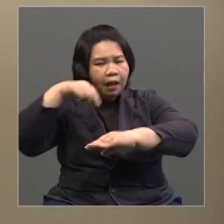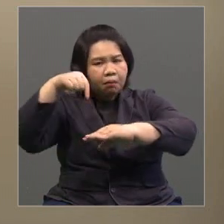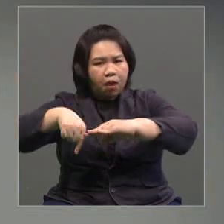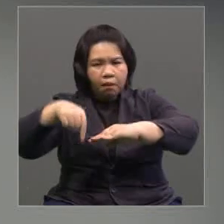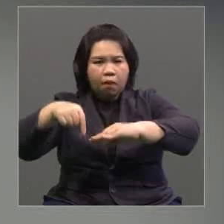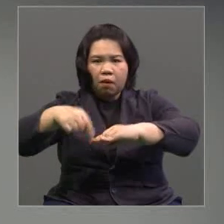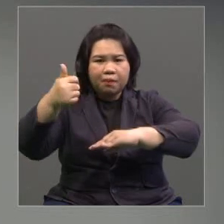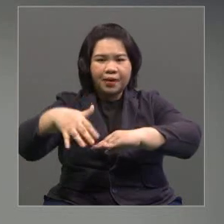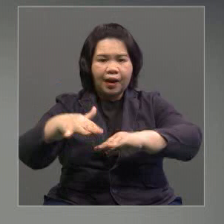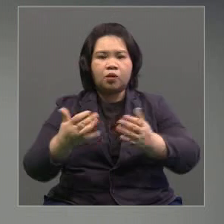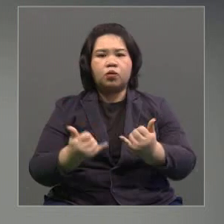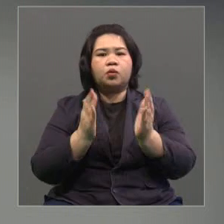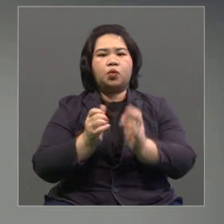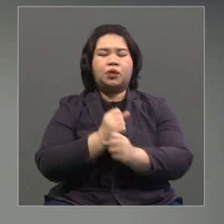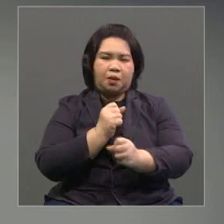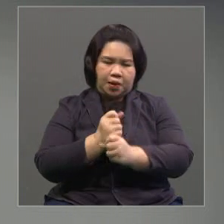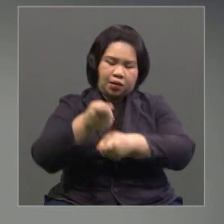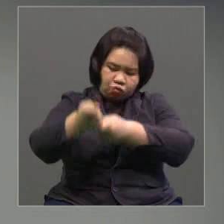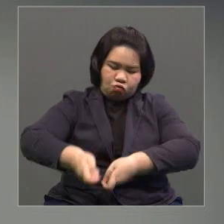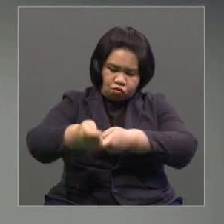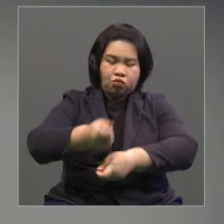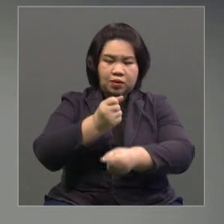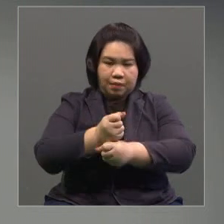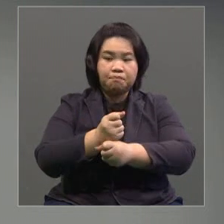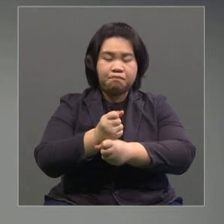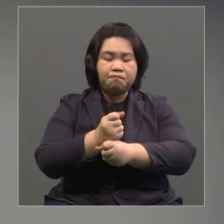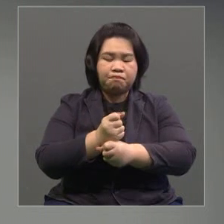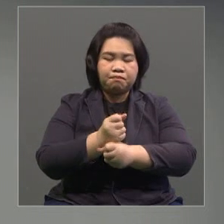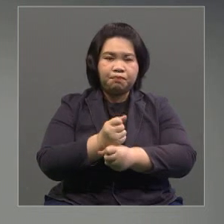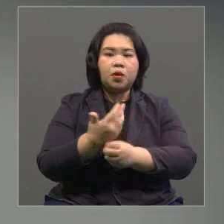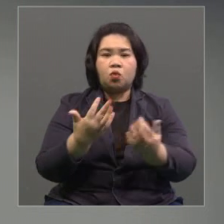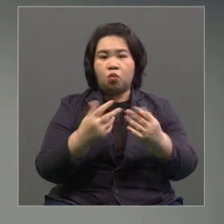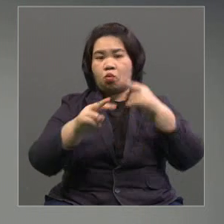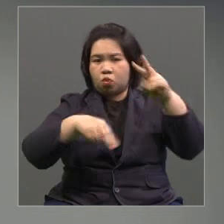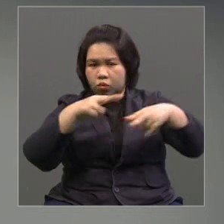ทศบาลก็ได้เร่งดำเนินการแก้ไขปรับพื้นถนนบริเวณนั้นทันทีและ